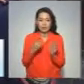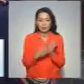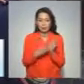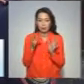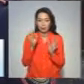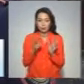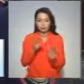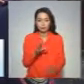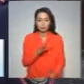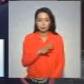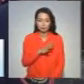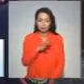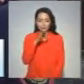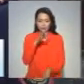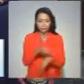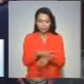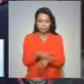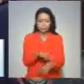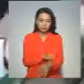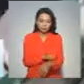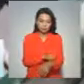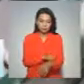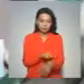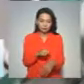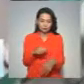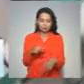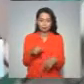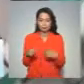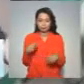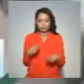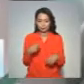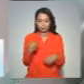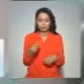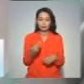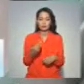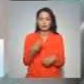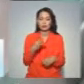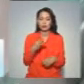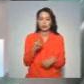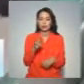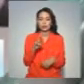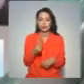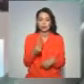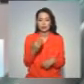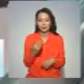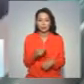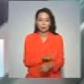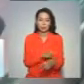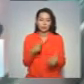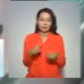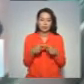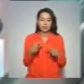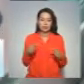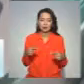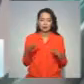это именно факты наркосбыта. Изъяли более 31 килограмма наркотических средств разных